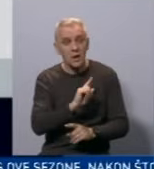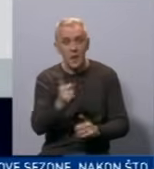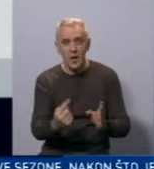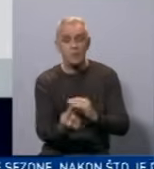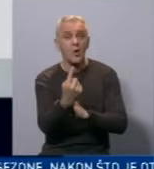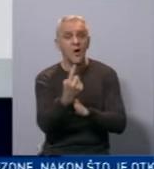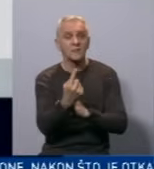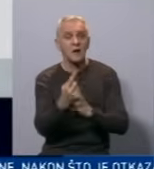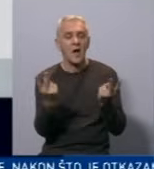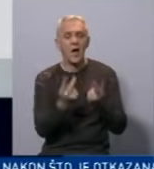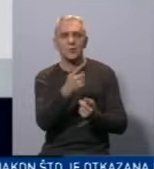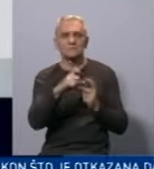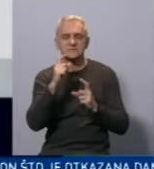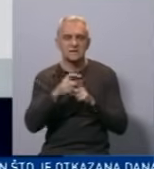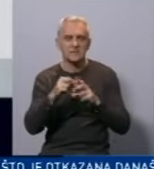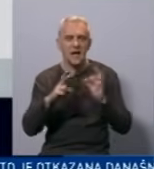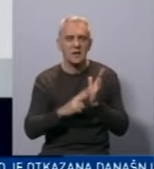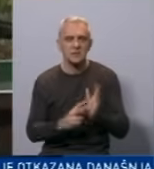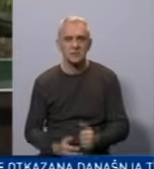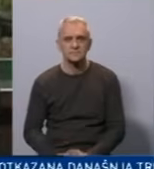talenat kao što je bio Abdulah Sidran.